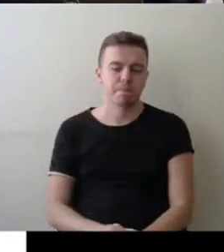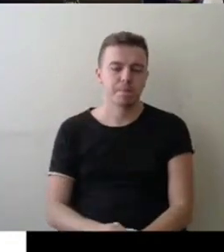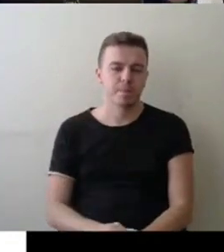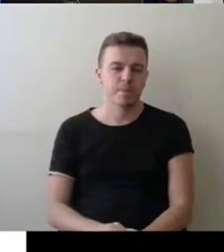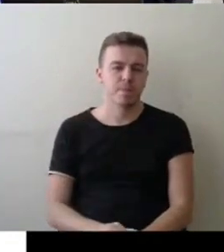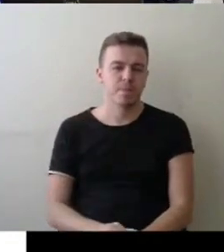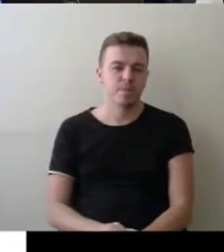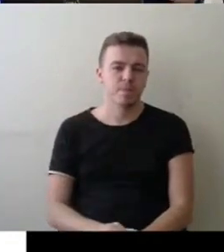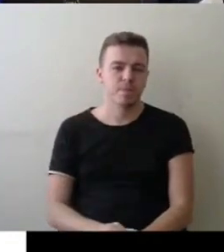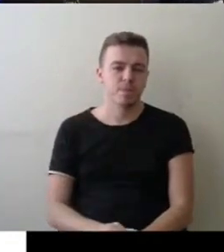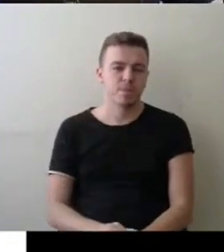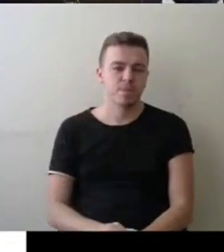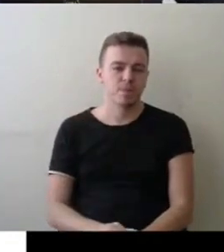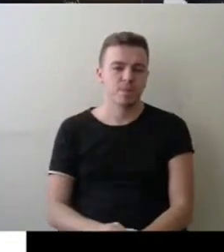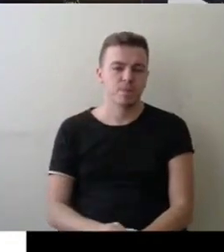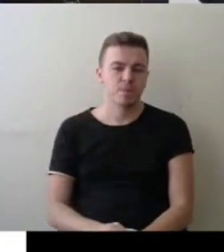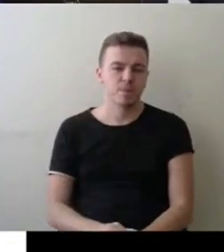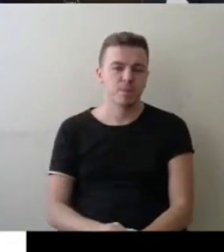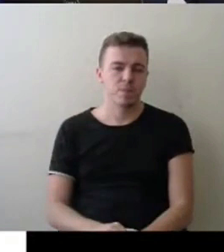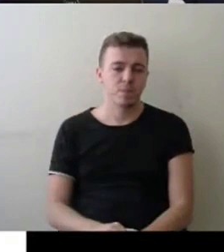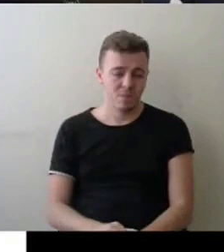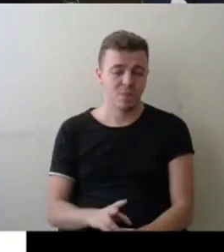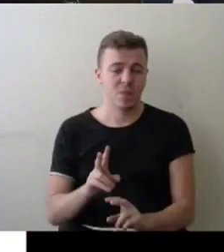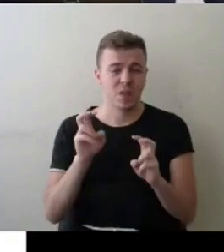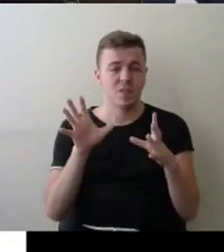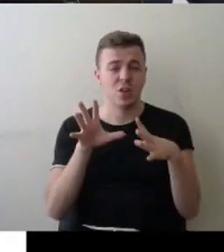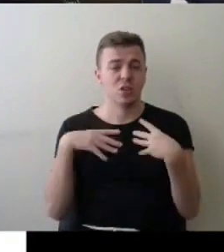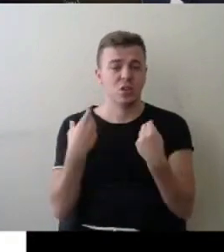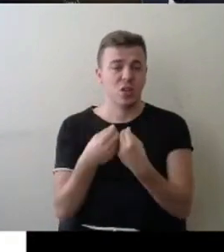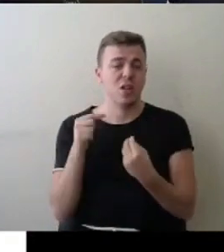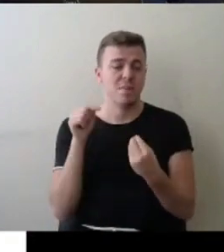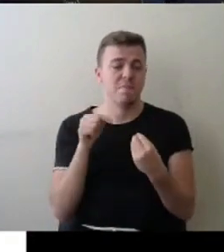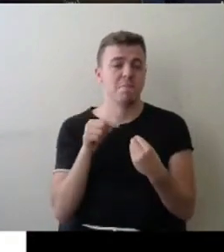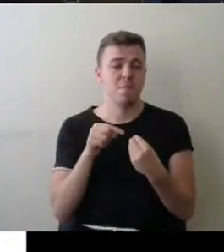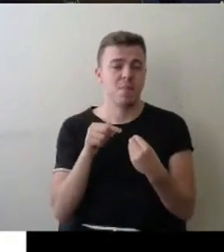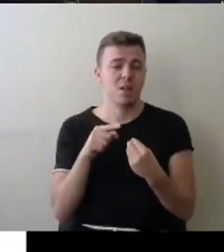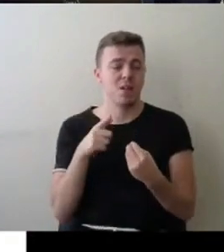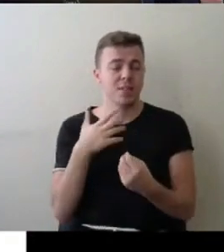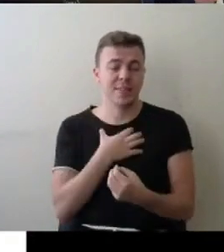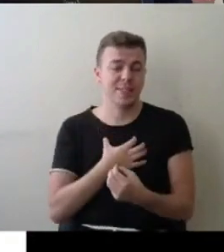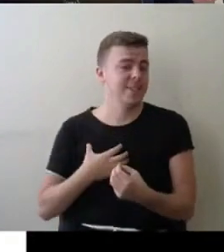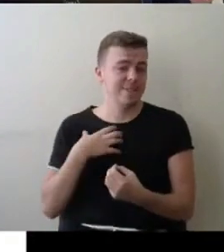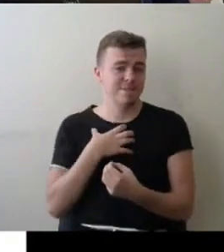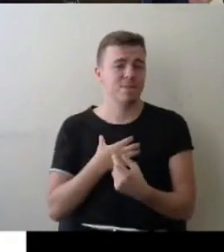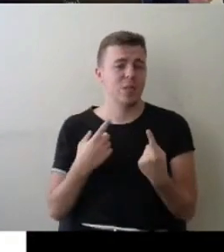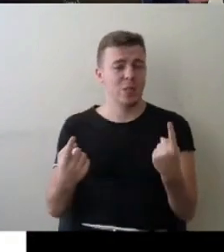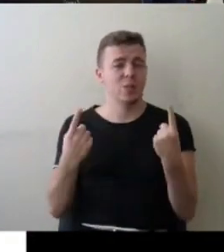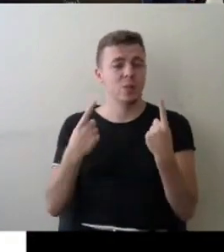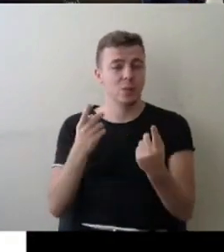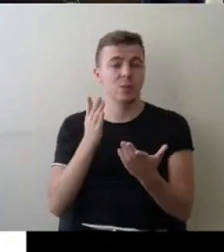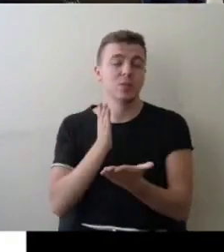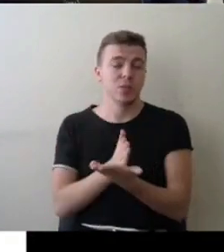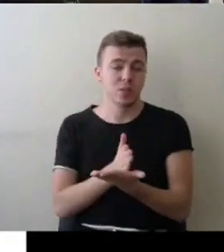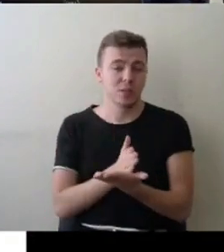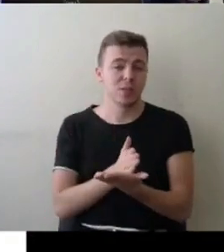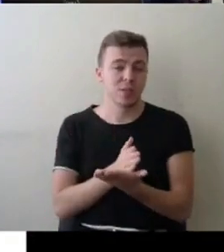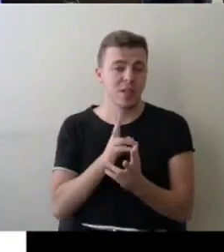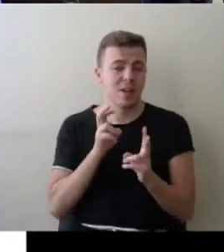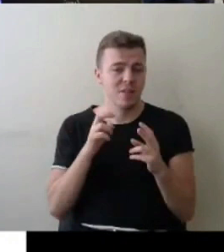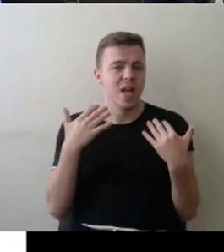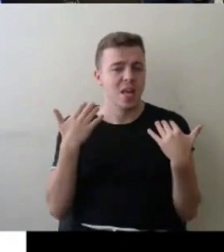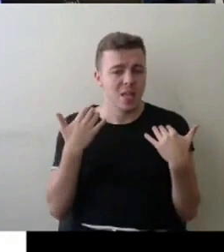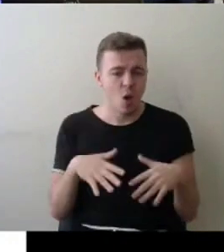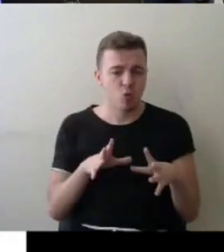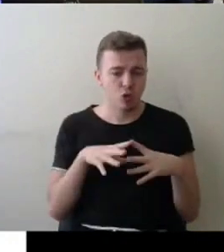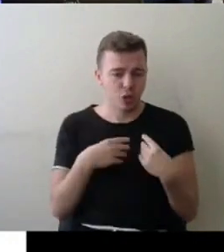čia irgi pati šeima kaip tokia, jinai tokia svarbi valstybei, kad jinai pati, jinai iš savęs yra vertybė. Ne dėl to,